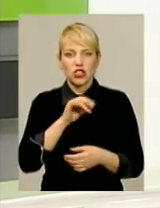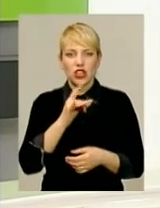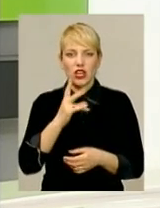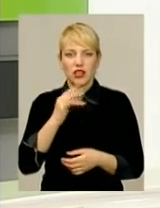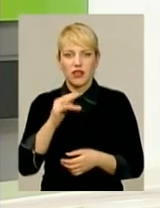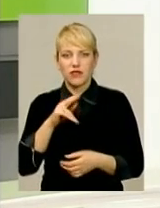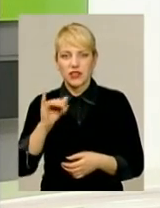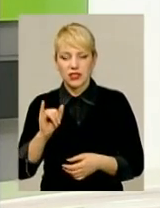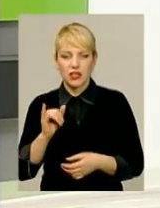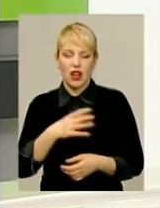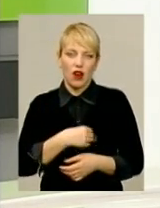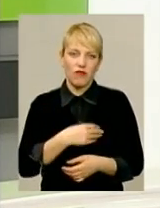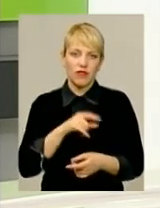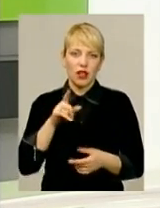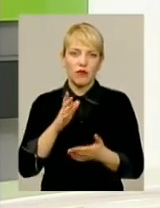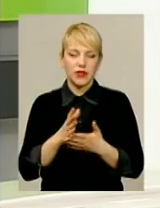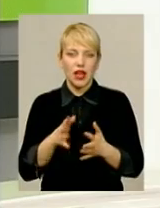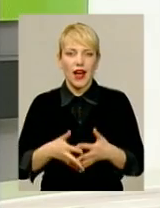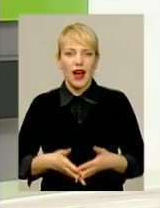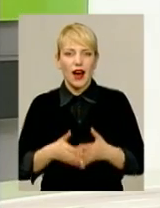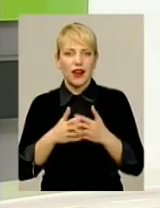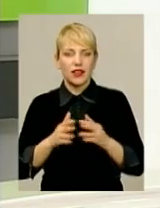якийсь є архітектурний заповідник.